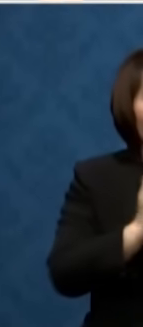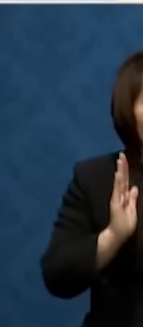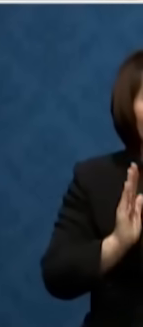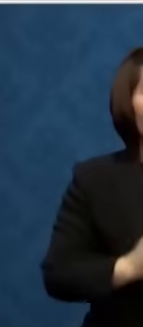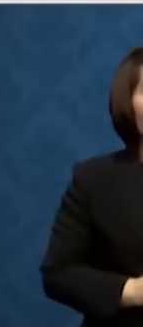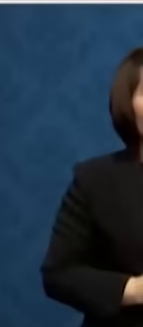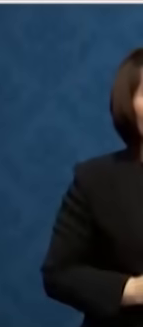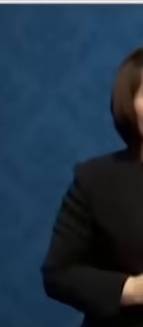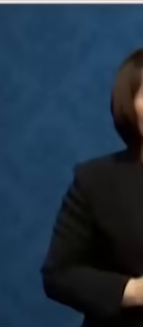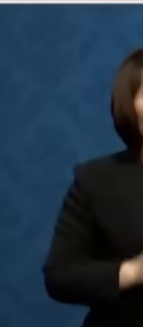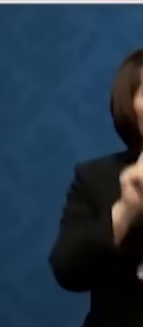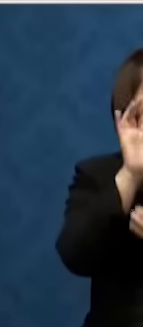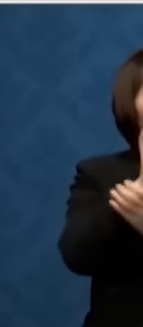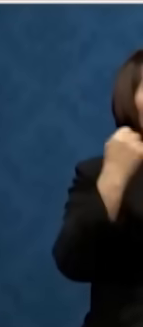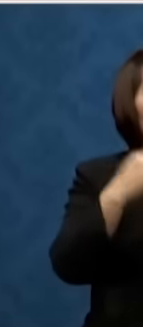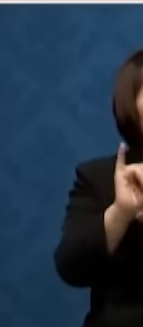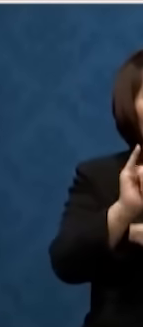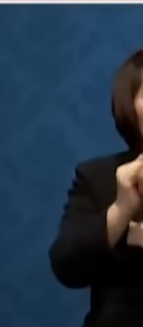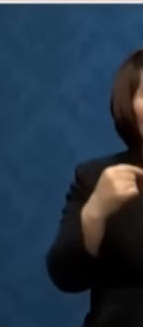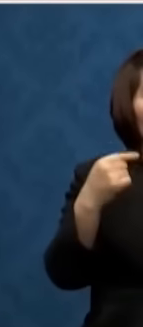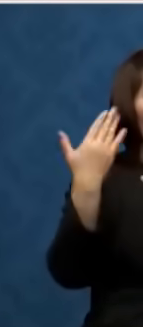ก็ยังไม่ผิดข้อบังคับเชิญต่อครับ